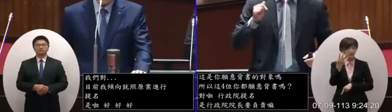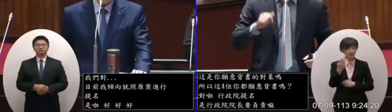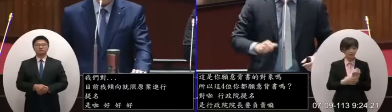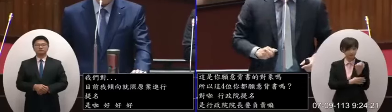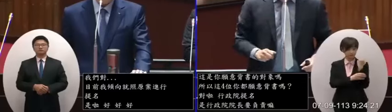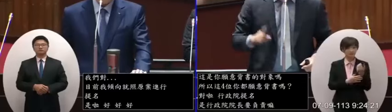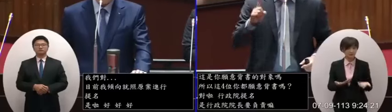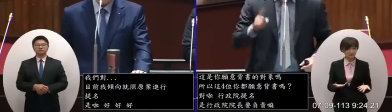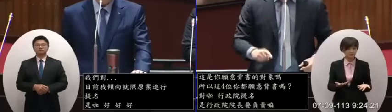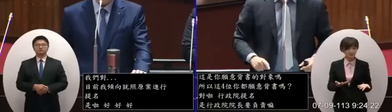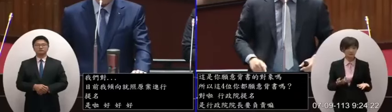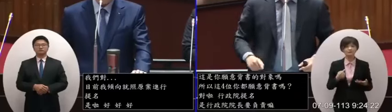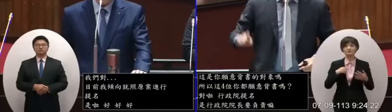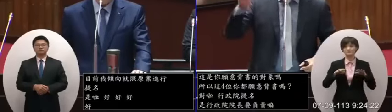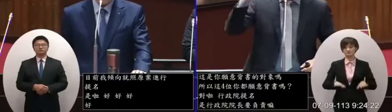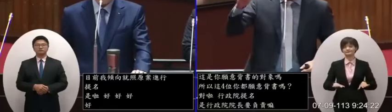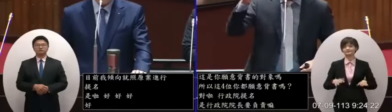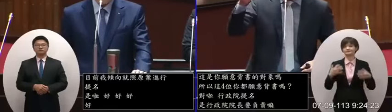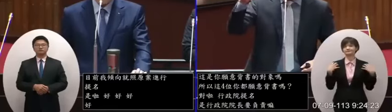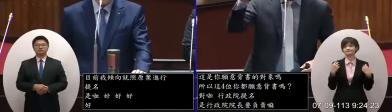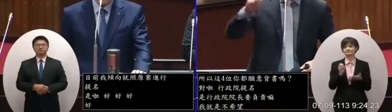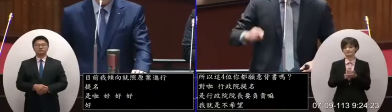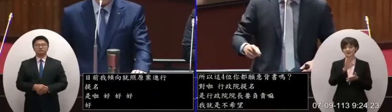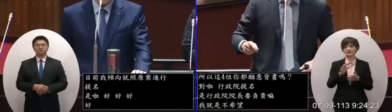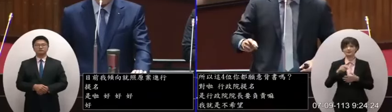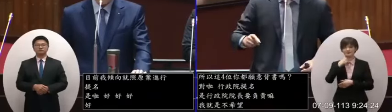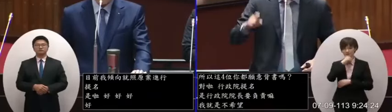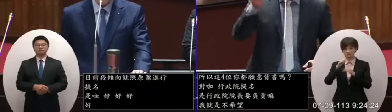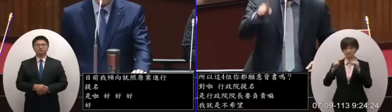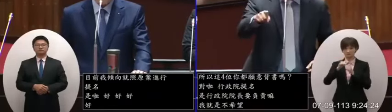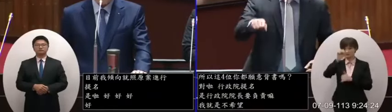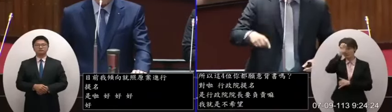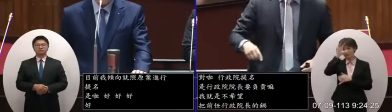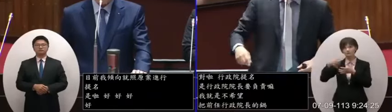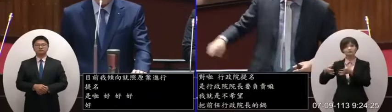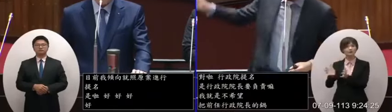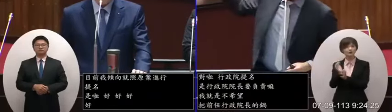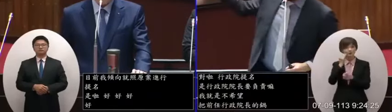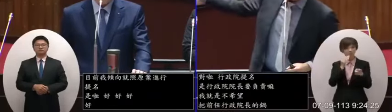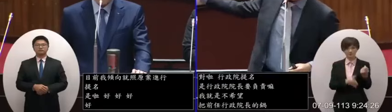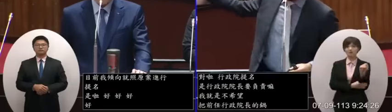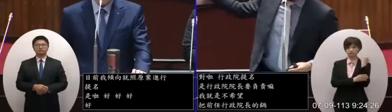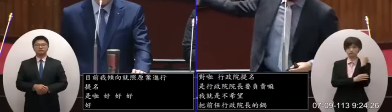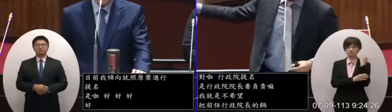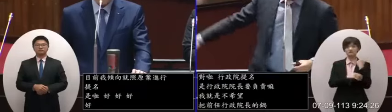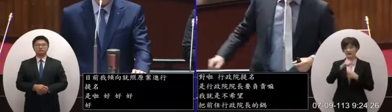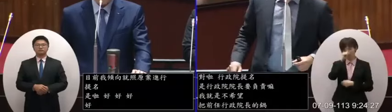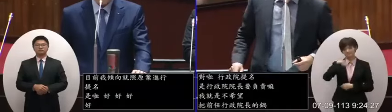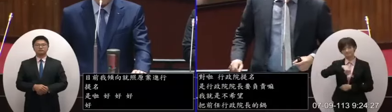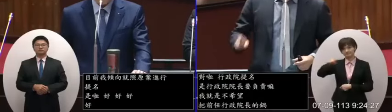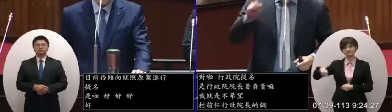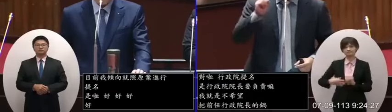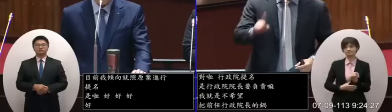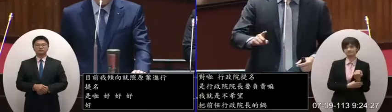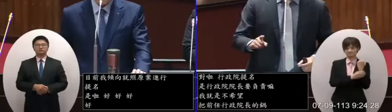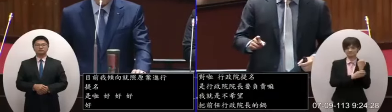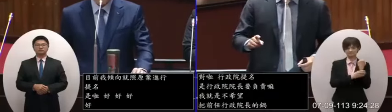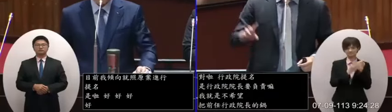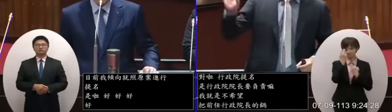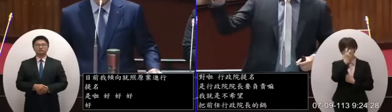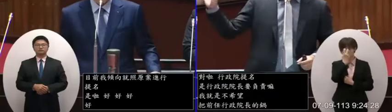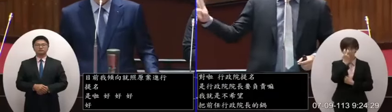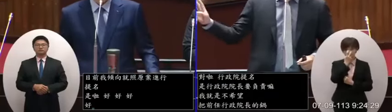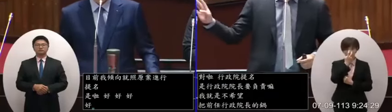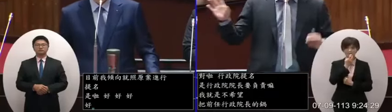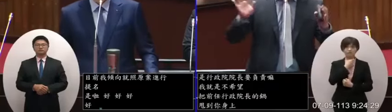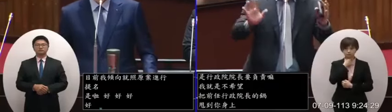这边负责任的跟院长报告，台湾民众党党团，你只要愿意背书，我们就支持实质审查。你如果觉得